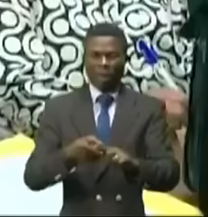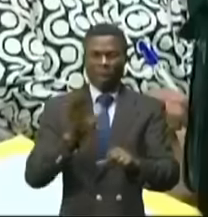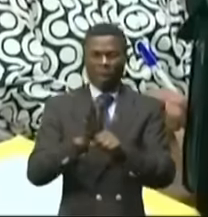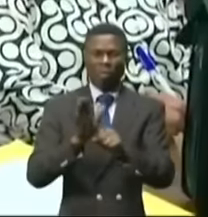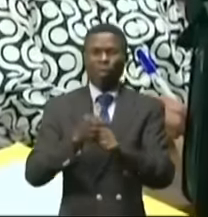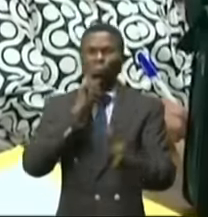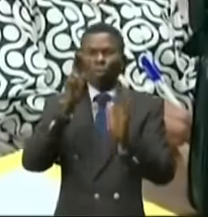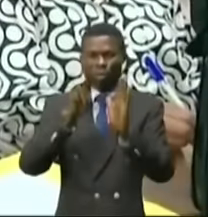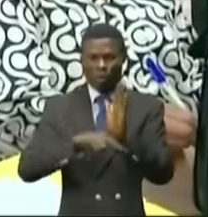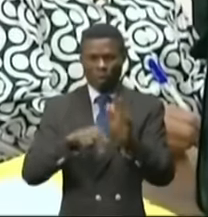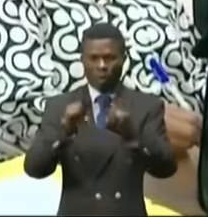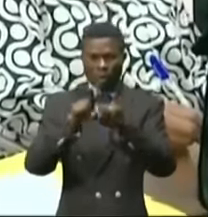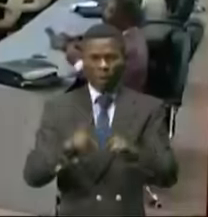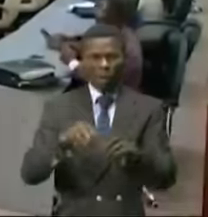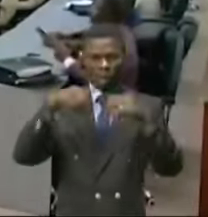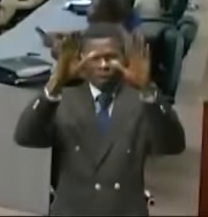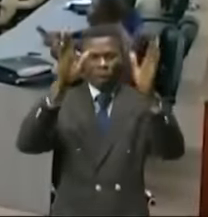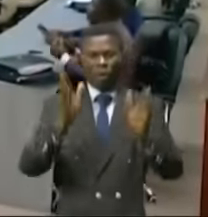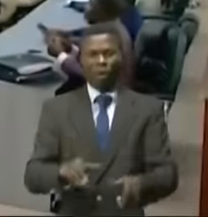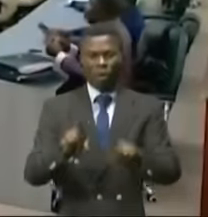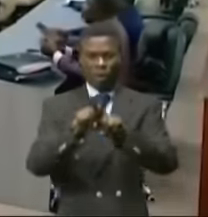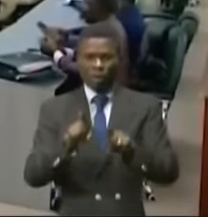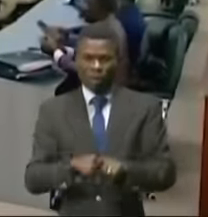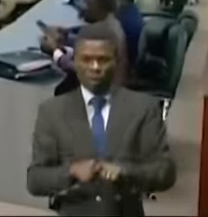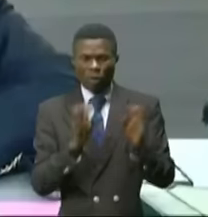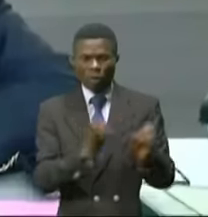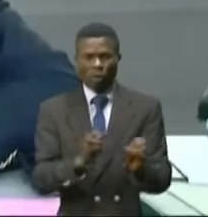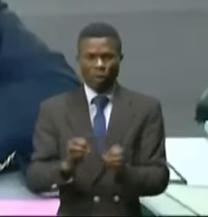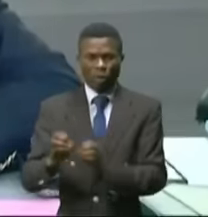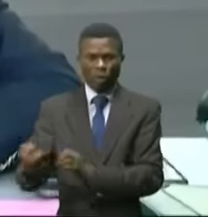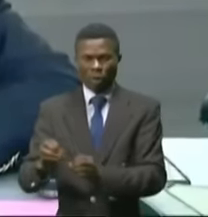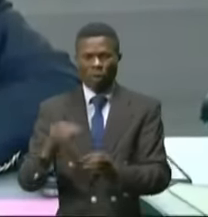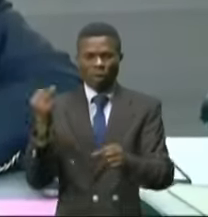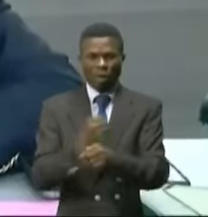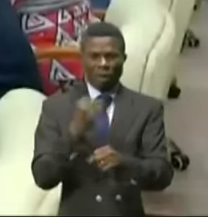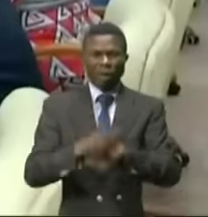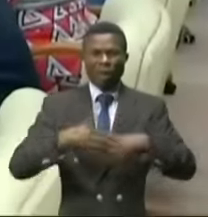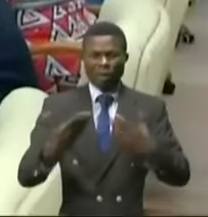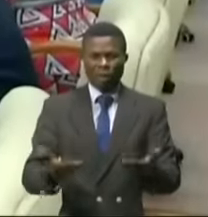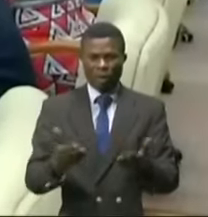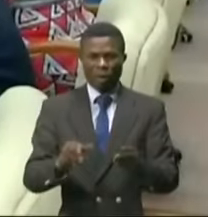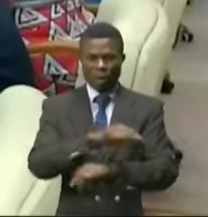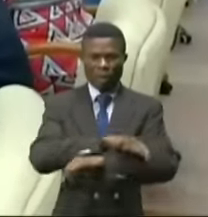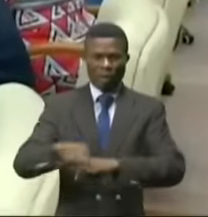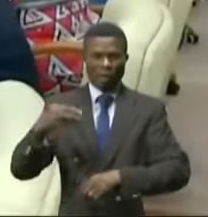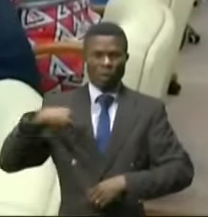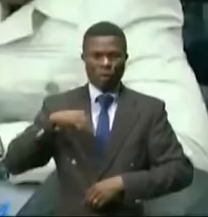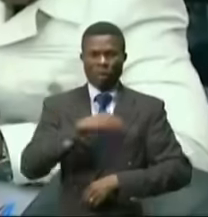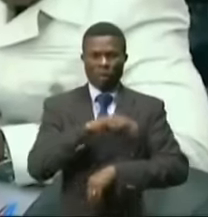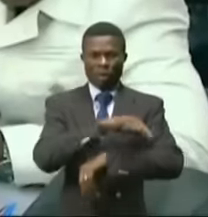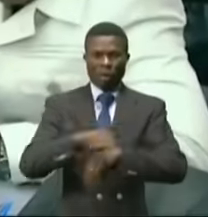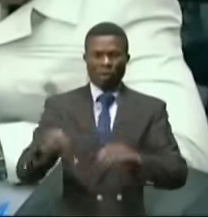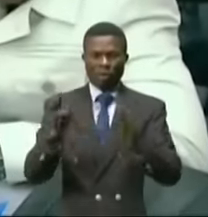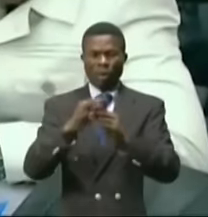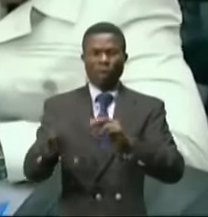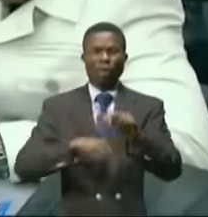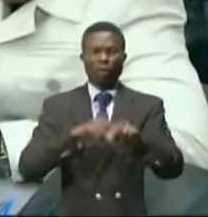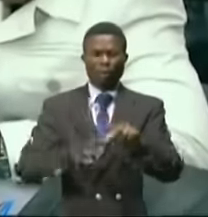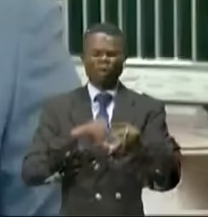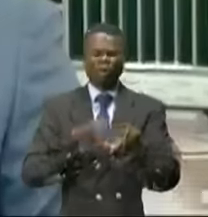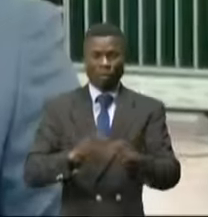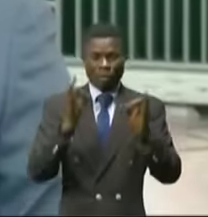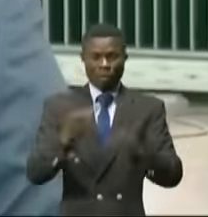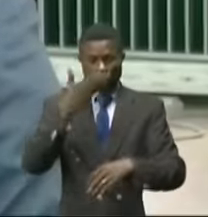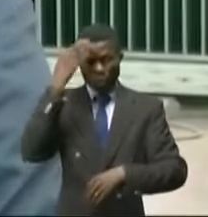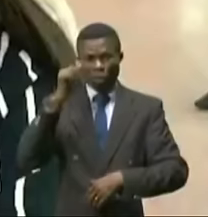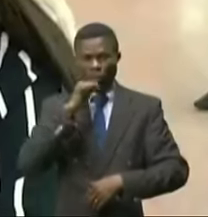interparlementaires et avec l'extérieur, ainsi que l'organisation et le fonctionnement des cabinets des membres du bureau de l'Assemblée nationale, sans